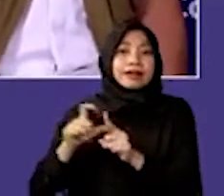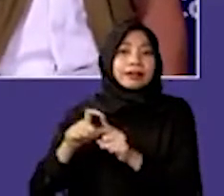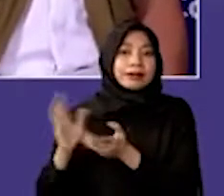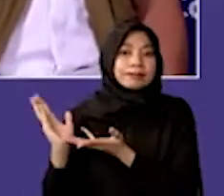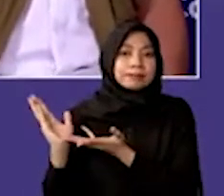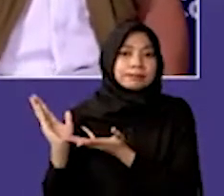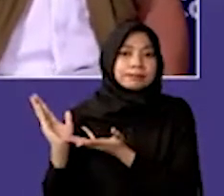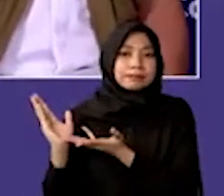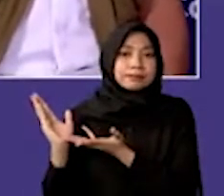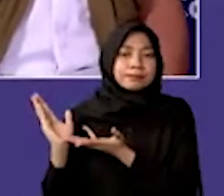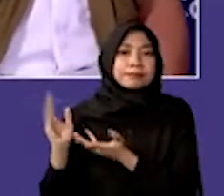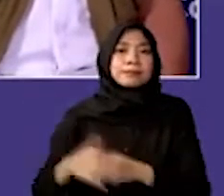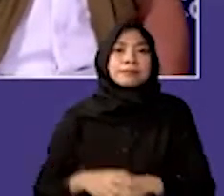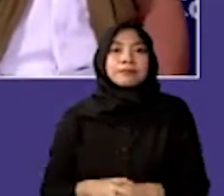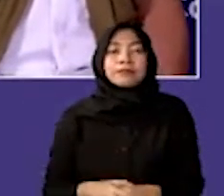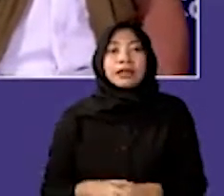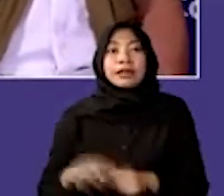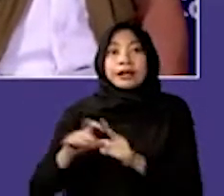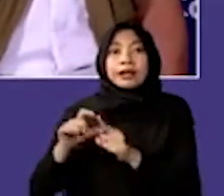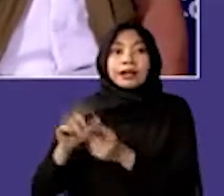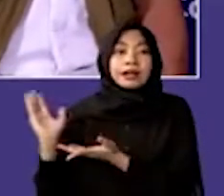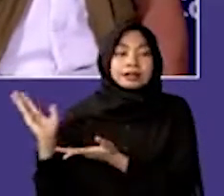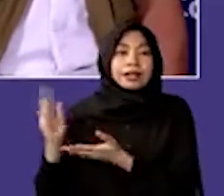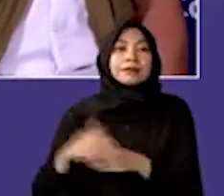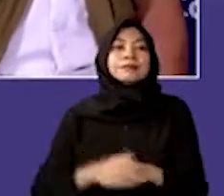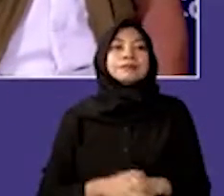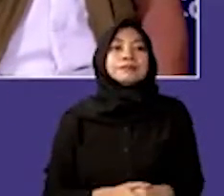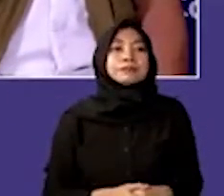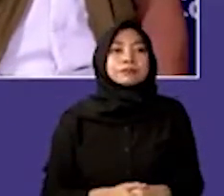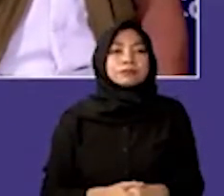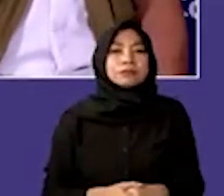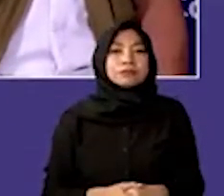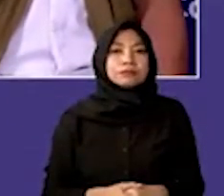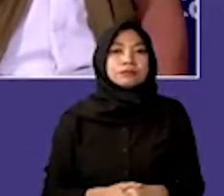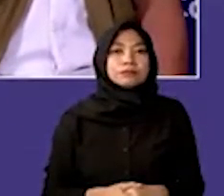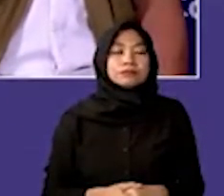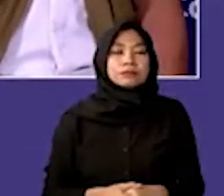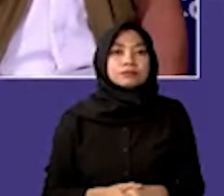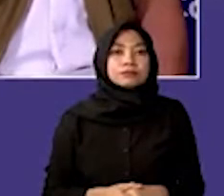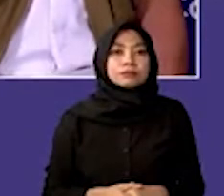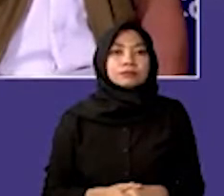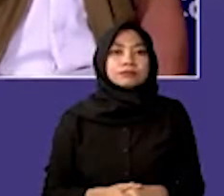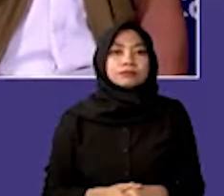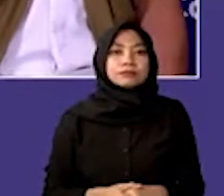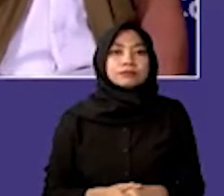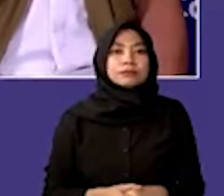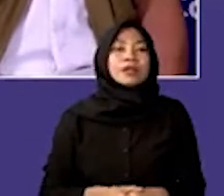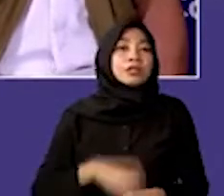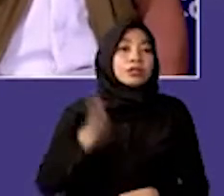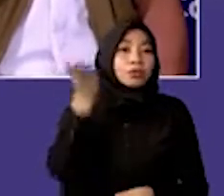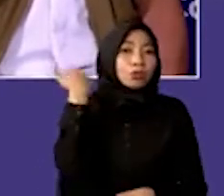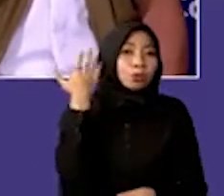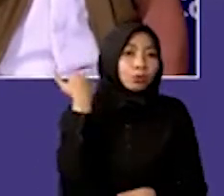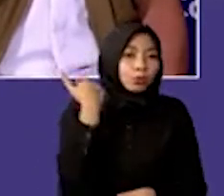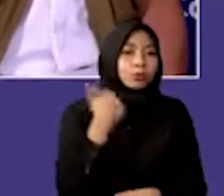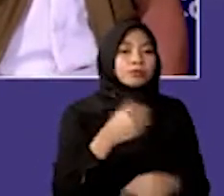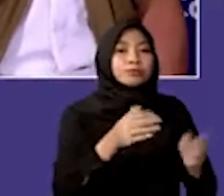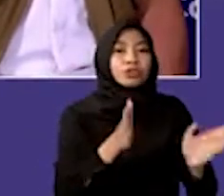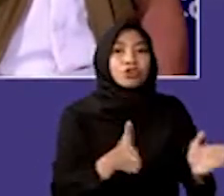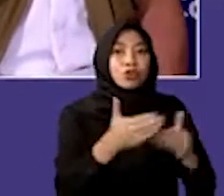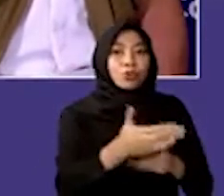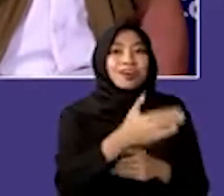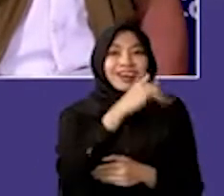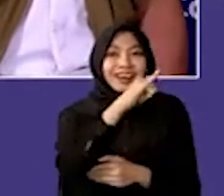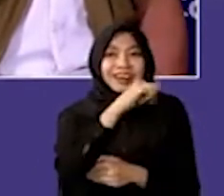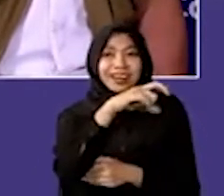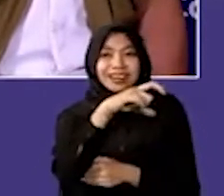bahwa eh jumlah angka atau ruang ICU yang awalnya kurang dari